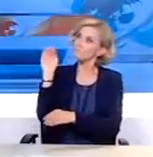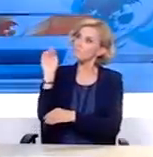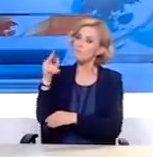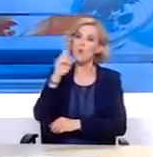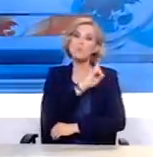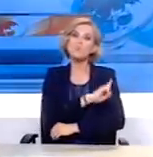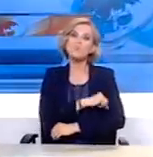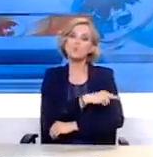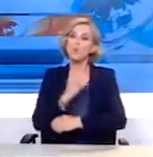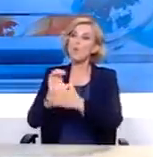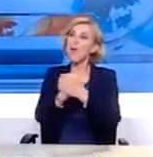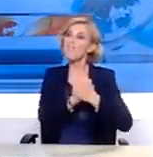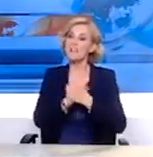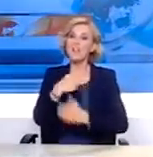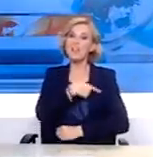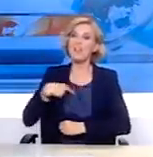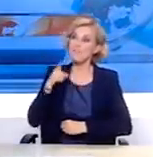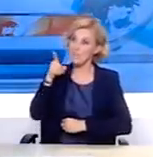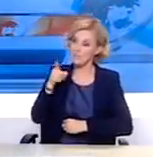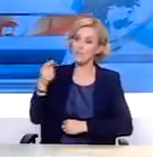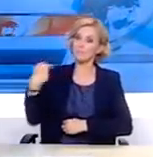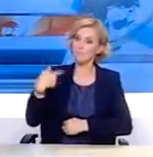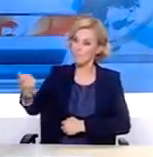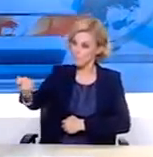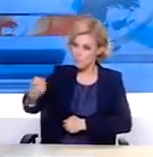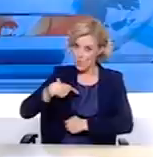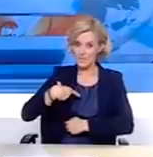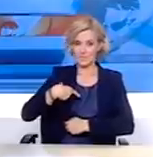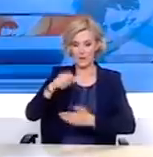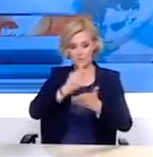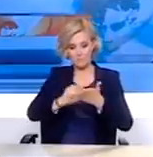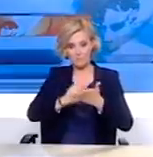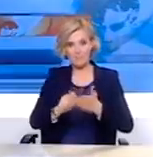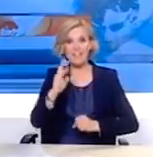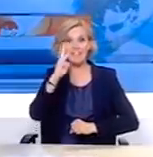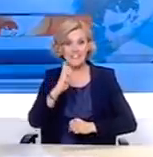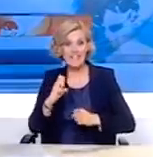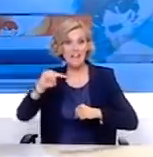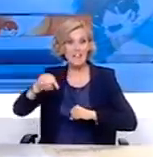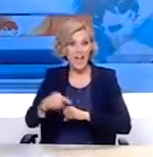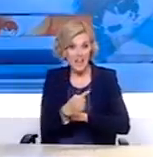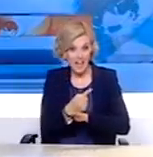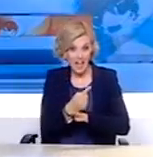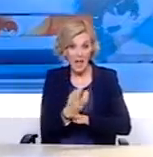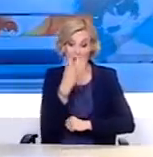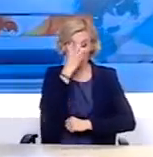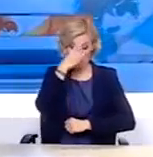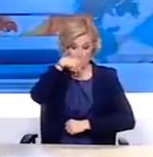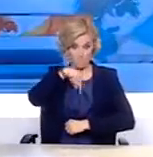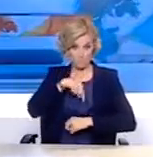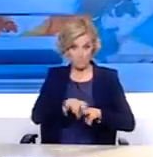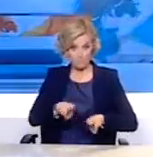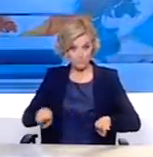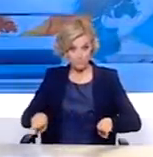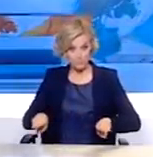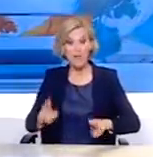την Αναστασία του Κοτανίδου, και μου έστειλε σημείωμα ότι από 39 διασωληνωμένους έχουν αποσωληνωθεί 17 και